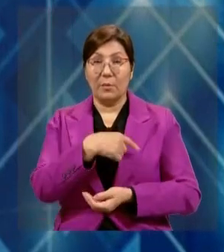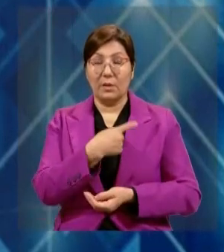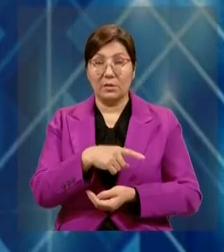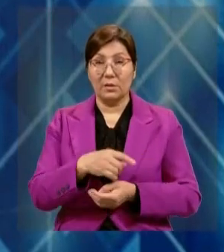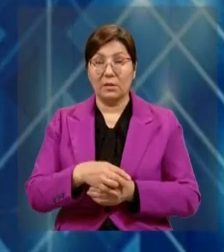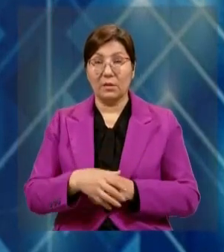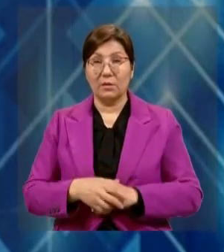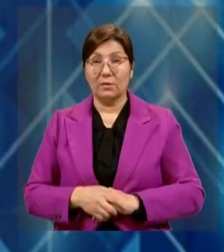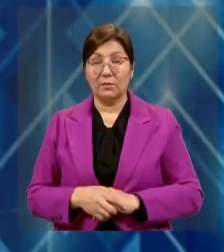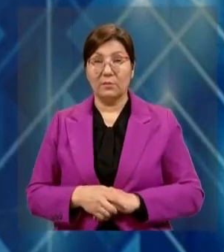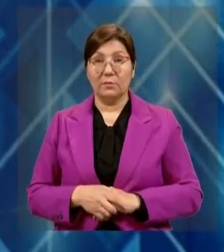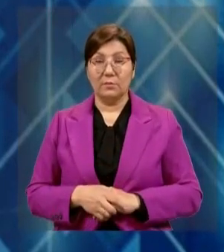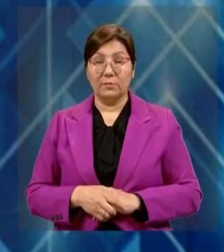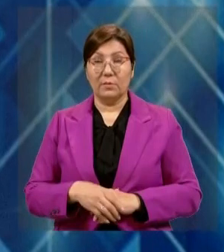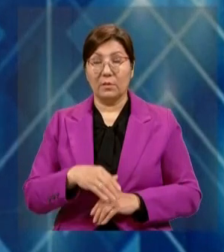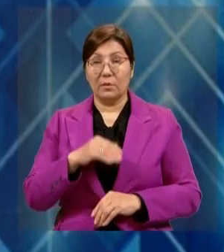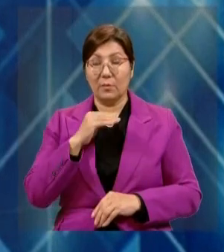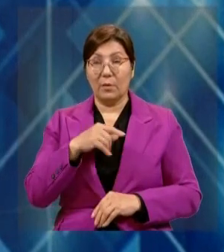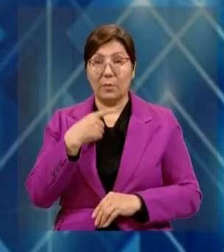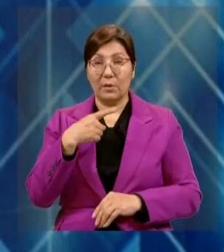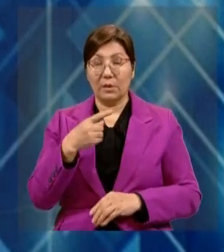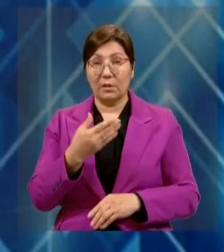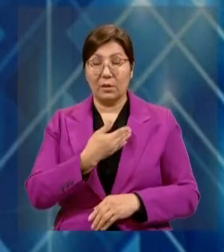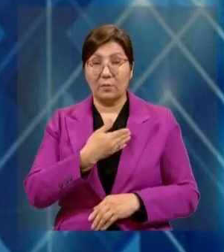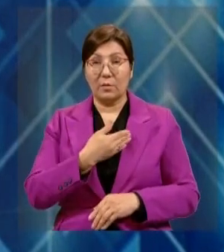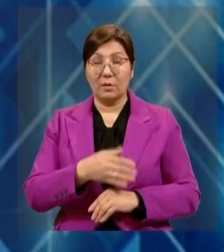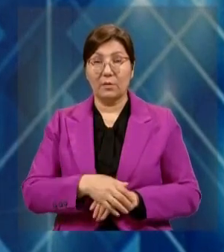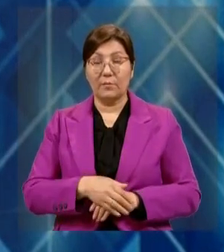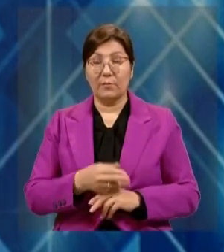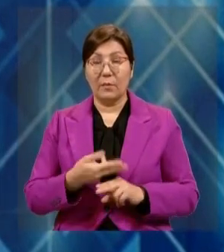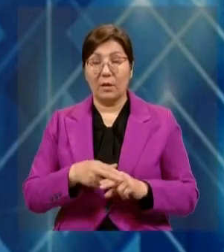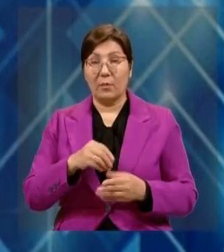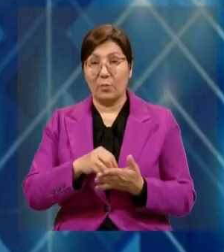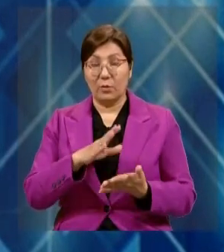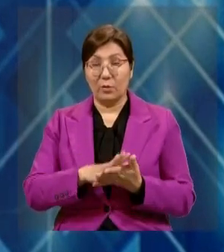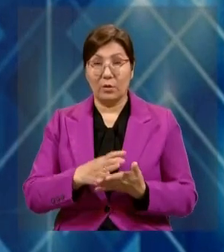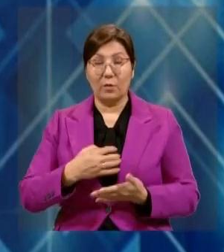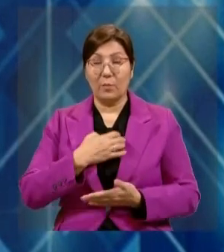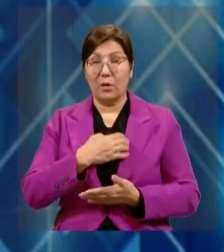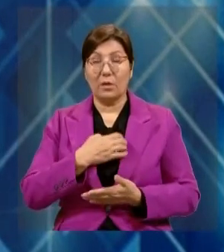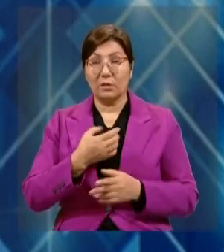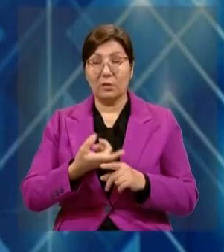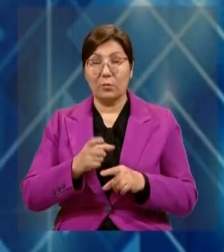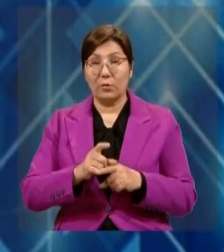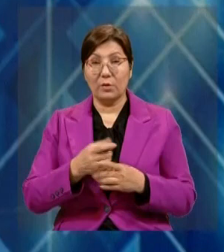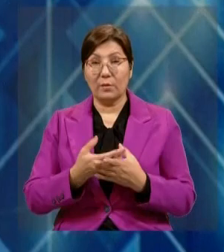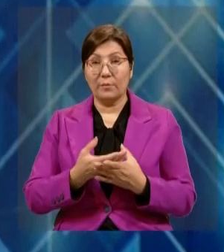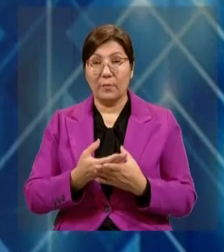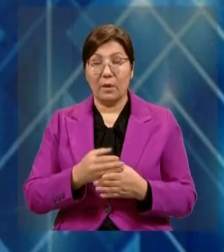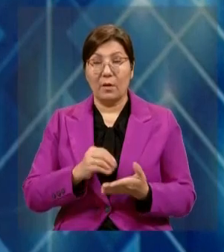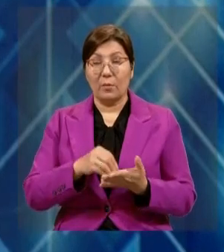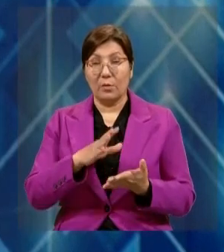Медициналық маман ретінде сіздерге айтарым, бұл тіркелім өте маңызды. Бұл тіркелім бойынша